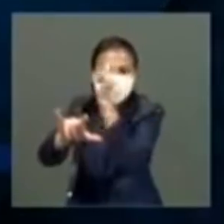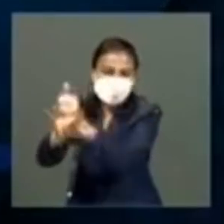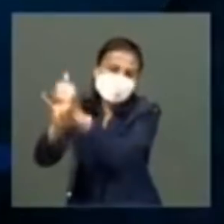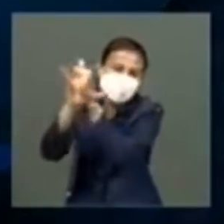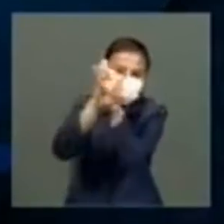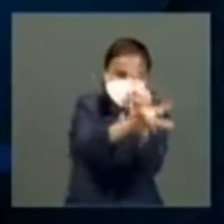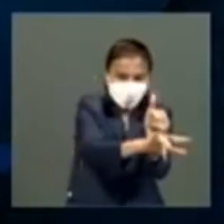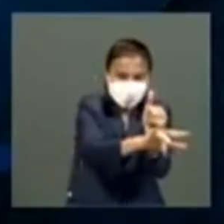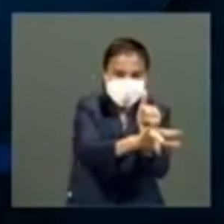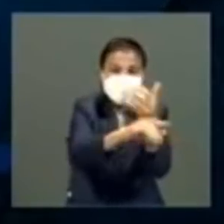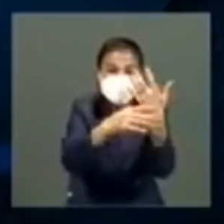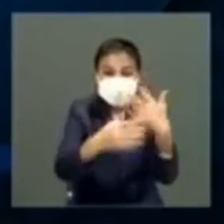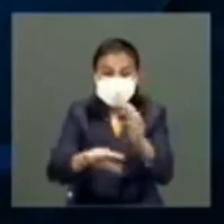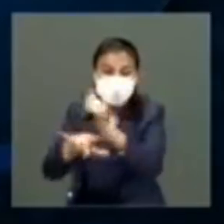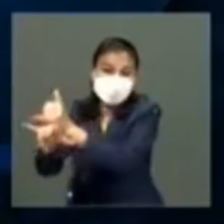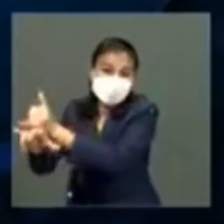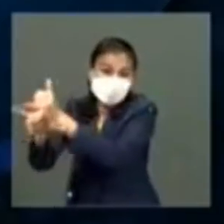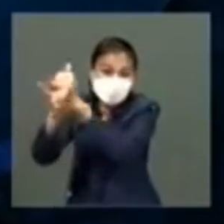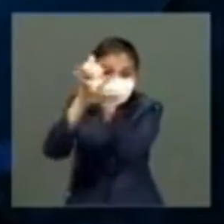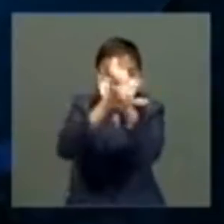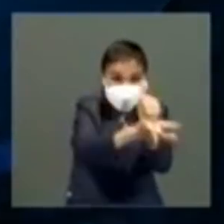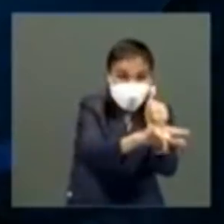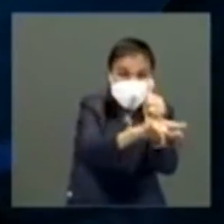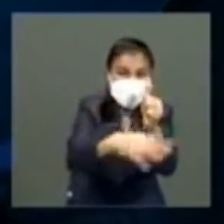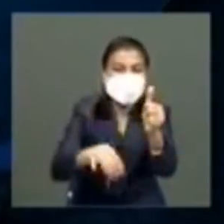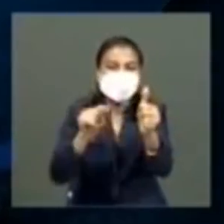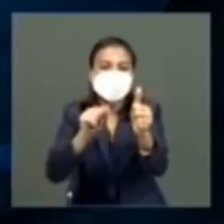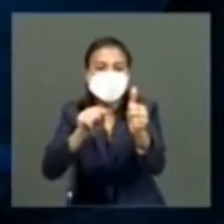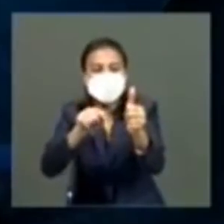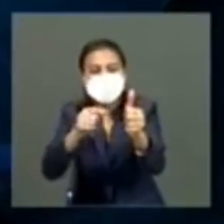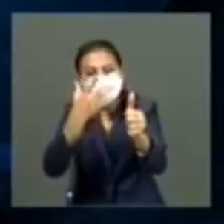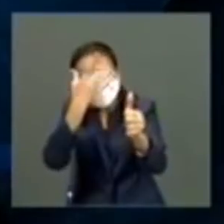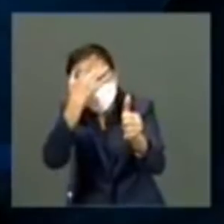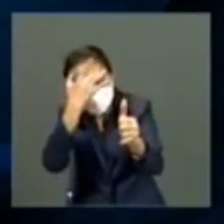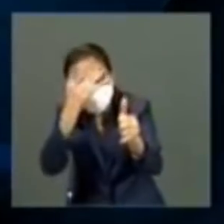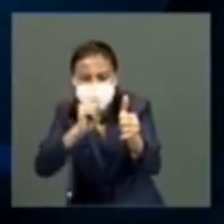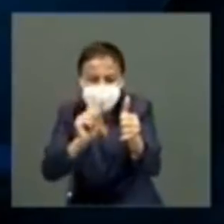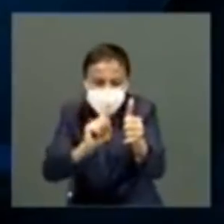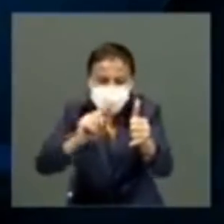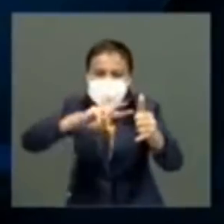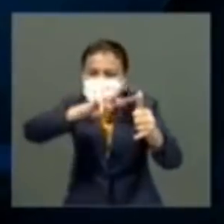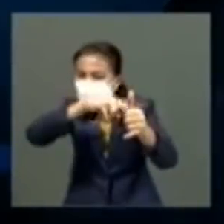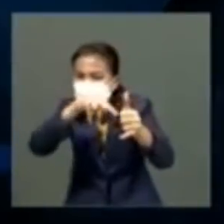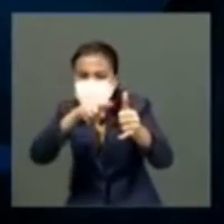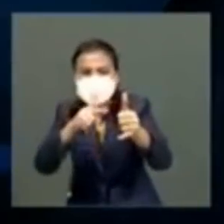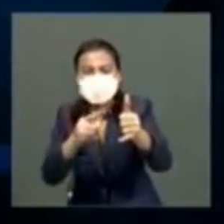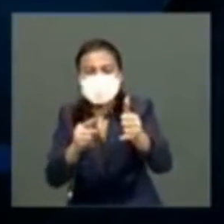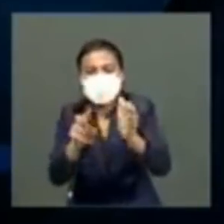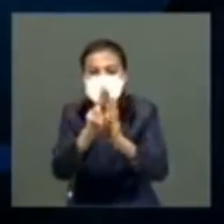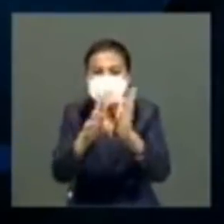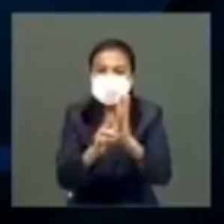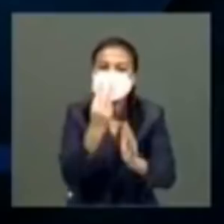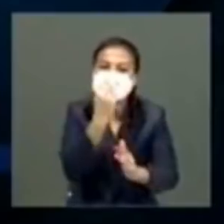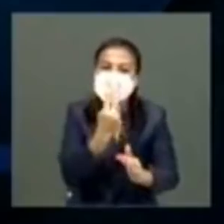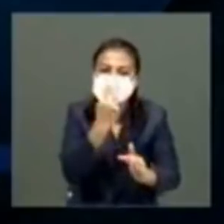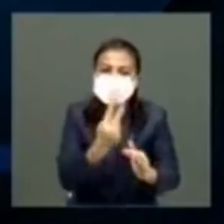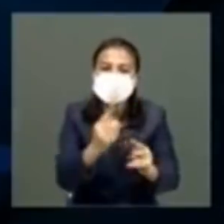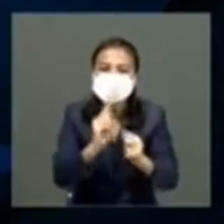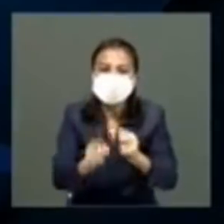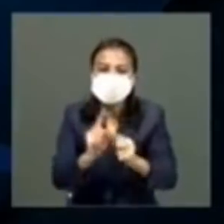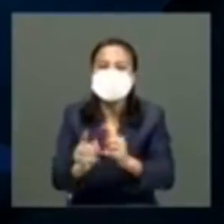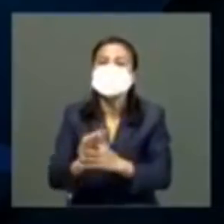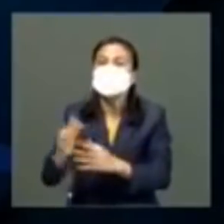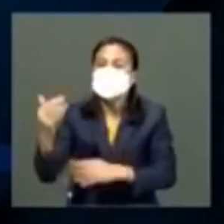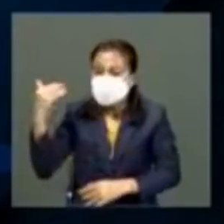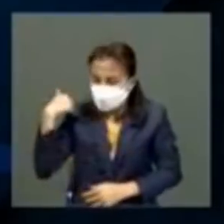เมื่อเอาขณะเดินทางจะมีการคัดกรองอาการไข้หรืออาการทางระบบทางเดินหายใจที่ด่าน